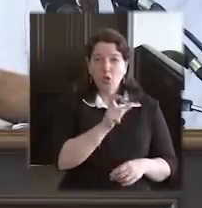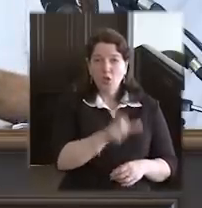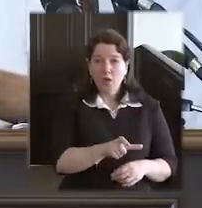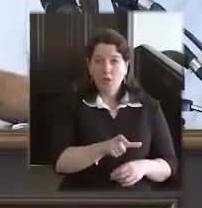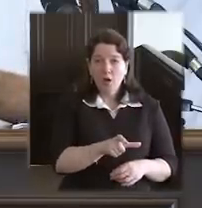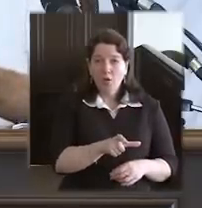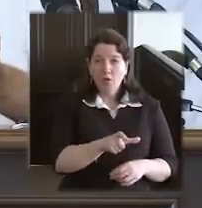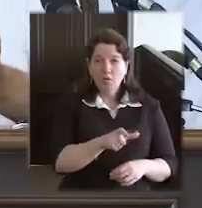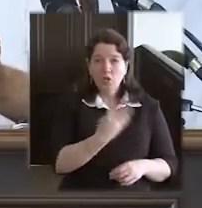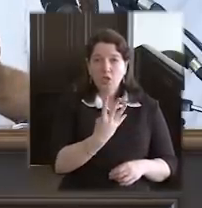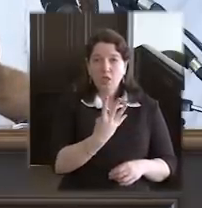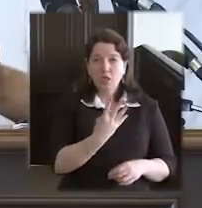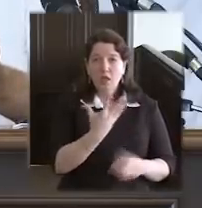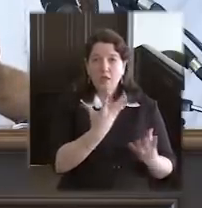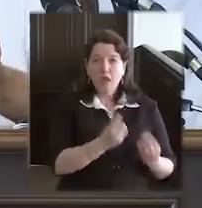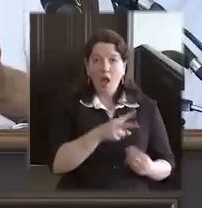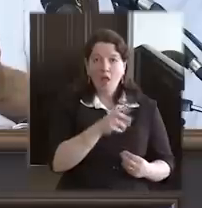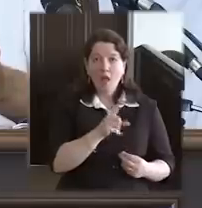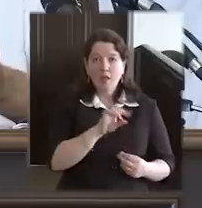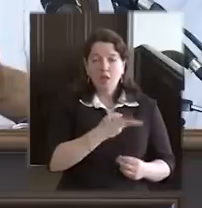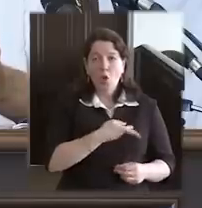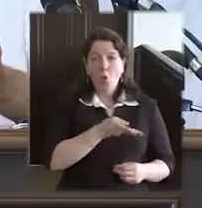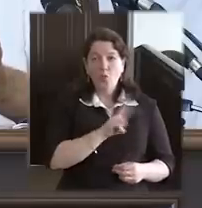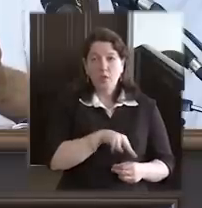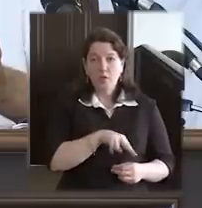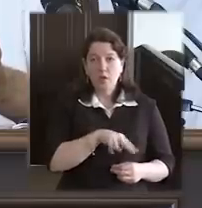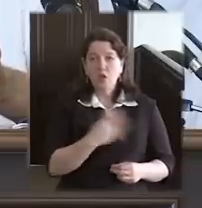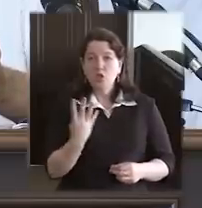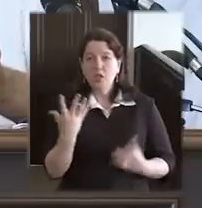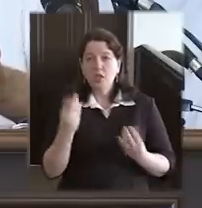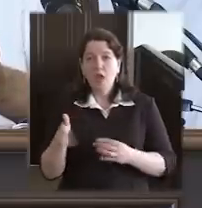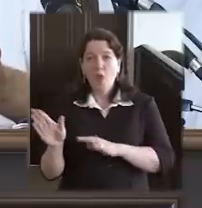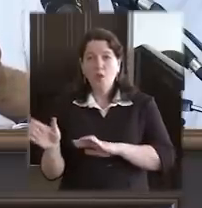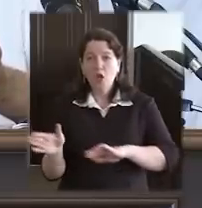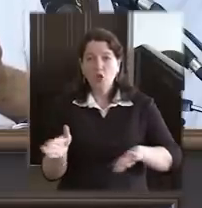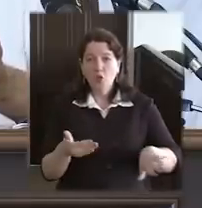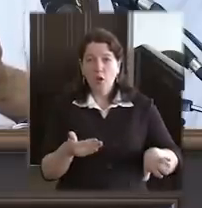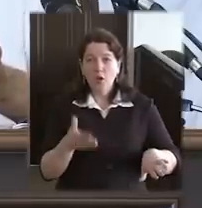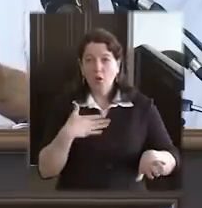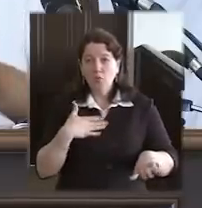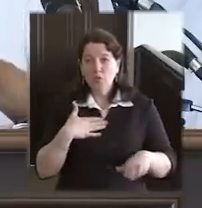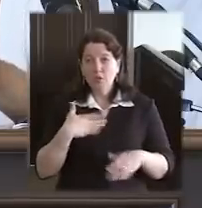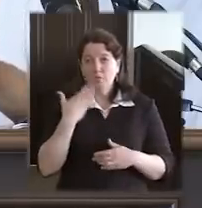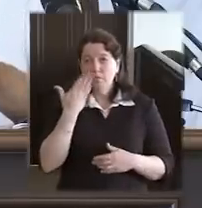смердит». Ну, представляете, это жарище, 40-50 градусов, четвертый